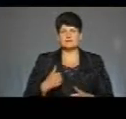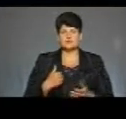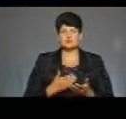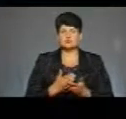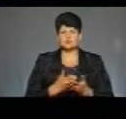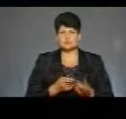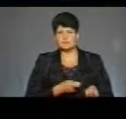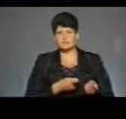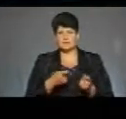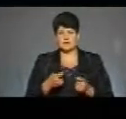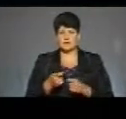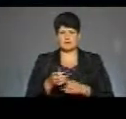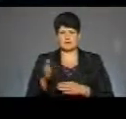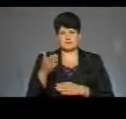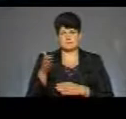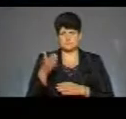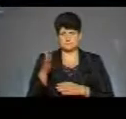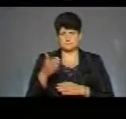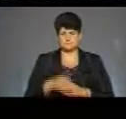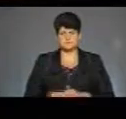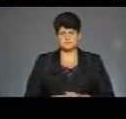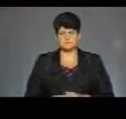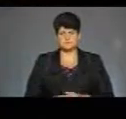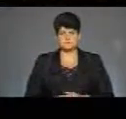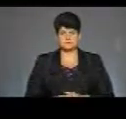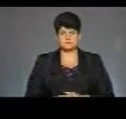Військовослужбовці винесли бойовий прапор.